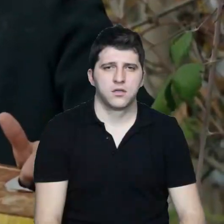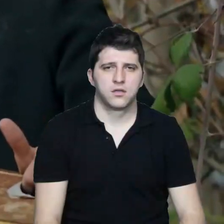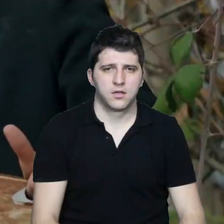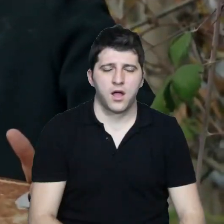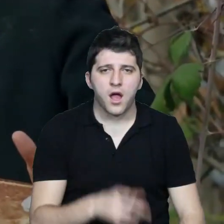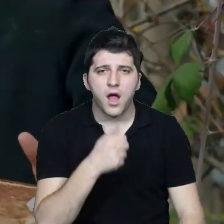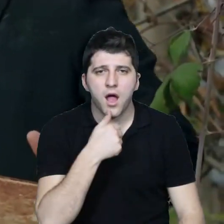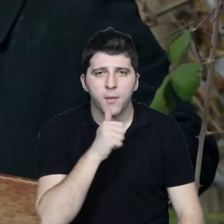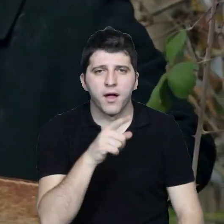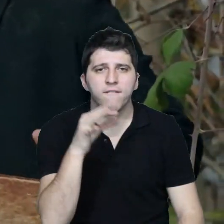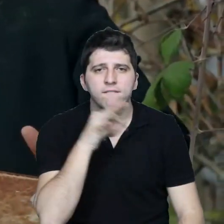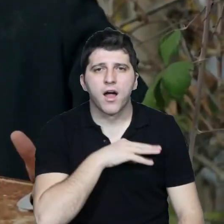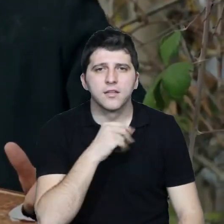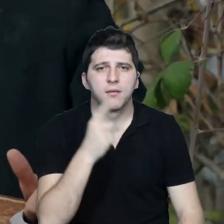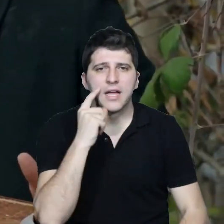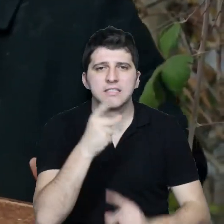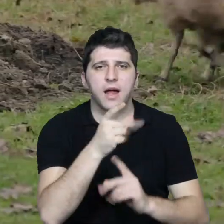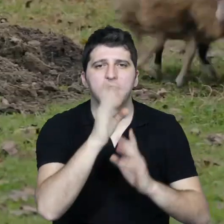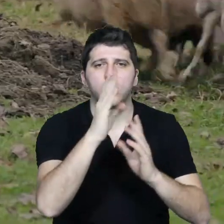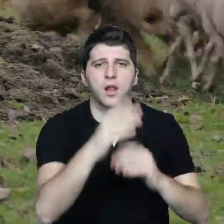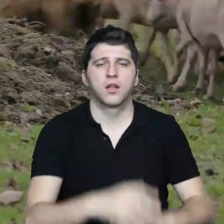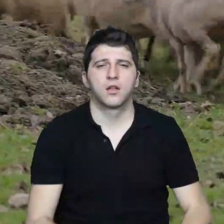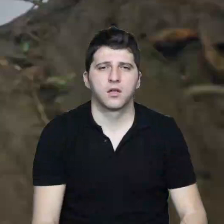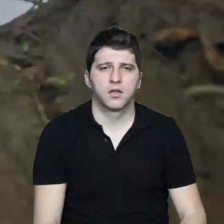Abi, işe yaradı vallahi. Bak İsmail'in oraya gidiyorlar.